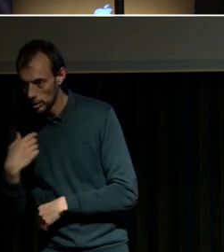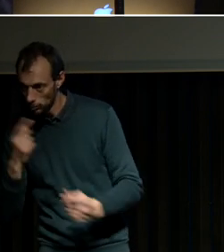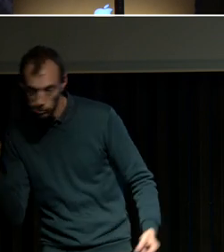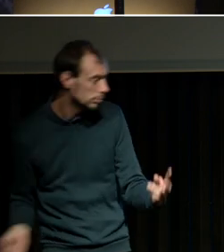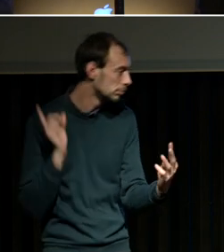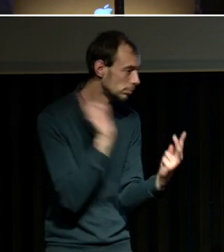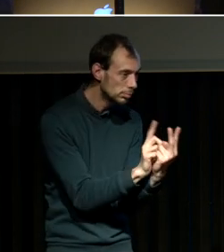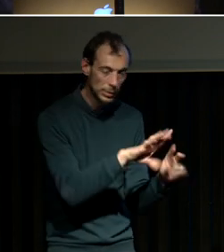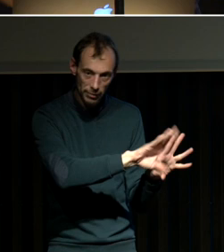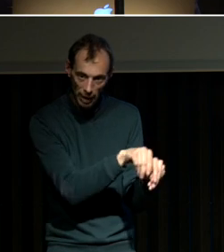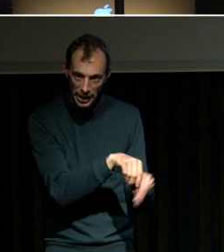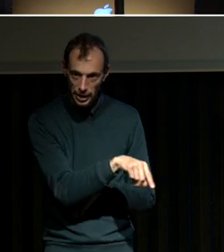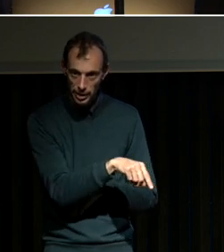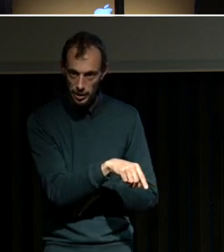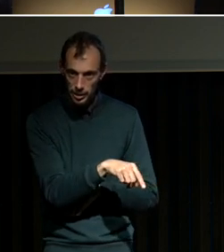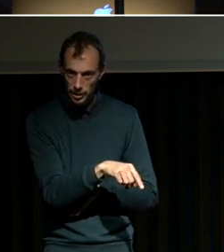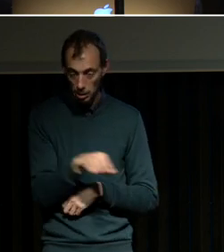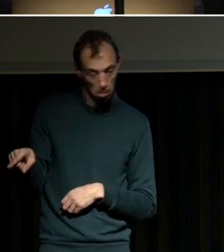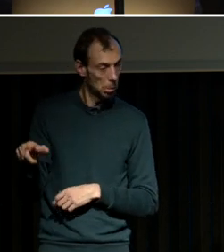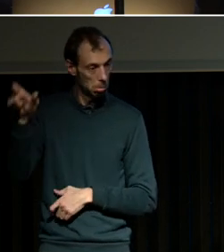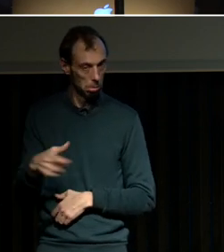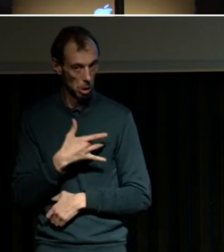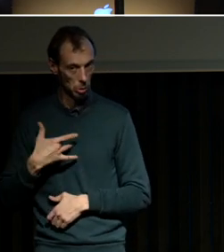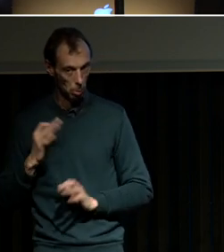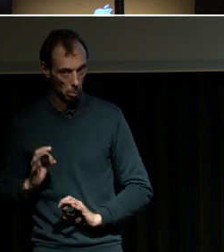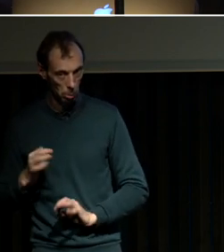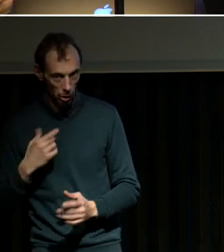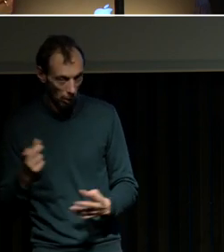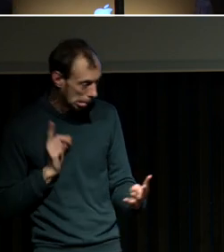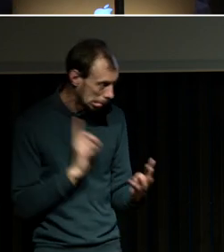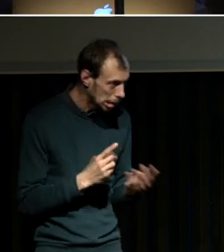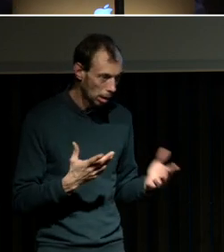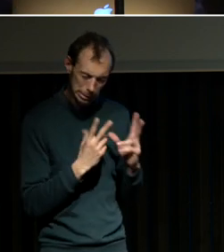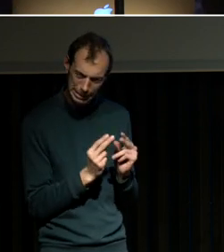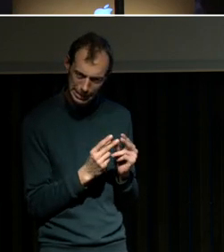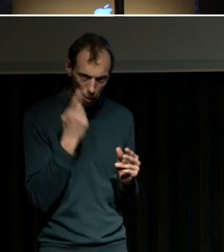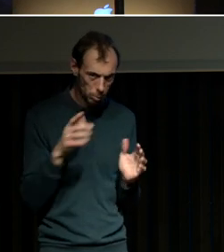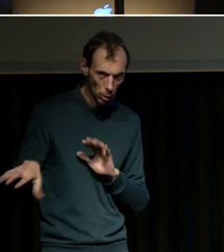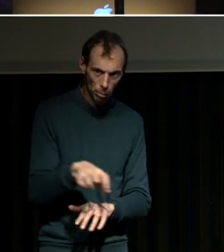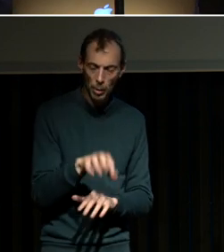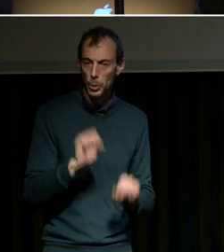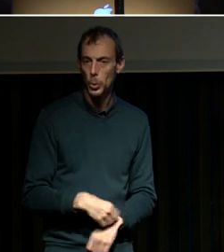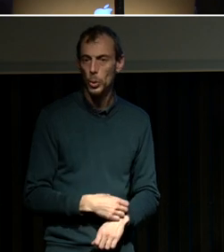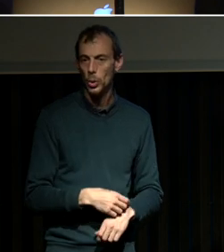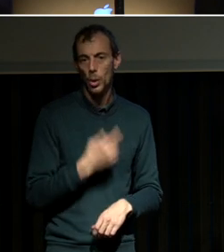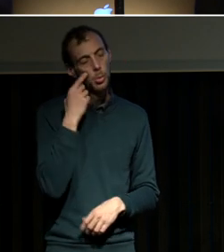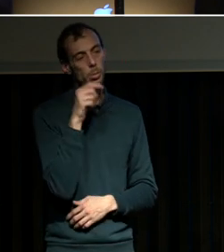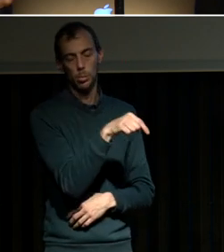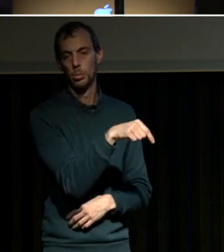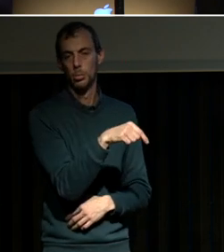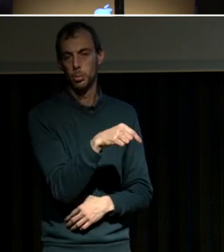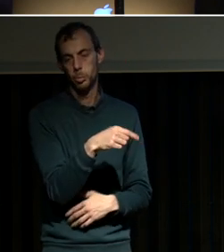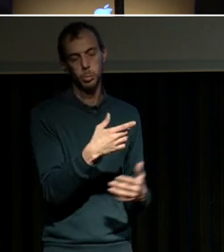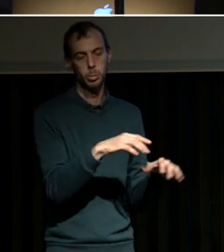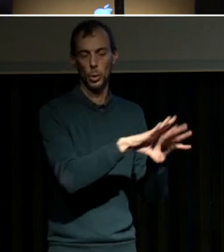alors que la personne était en parfaite santé, les organes sont explantés. Donc c'est quelque chose de très très traumatisant, à la fois pour les équipes qui font, mais surtout pour les familles.